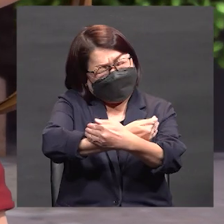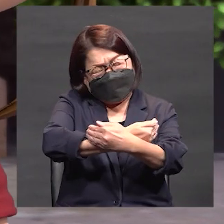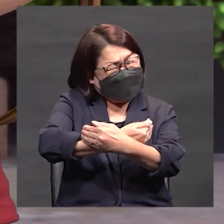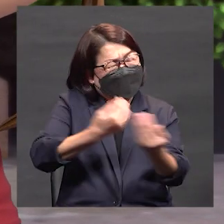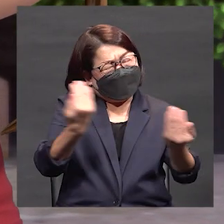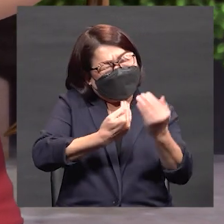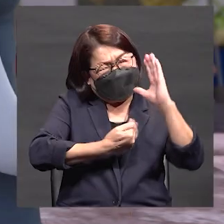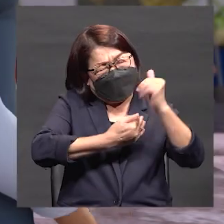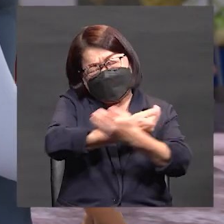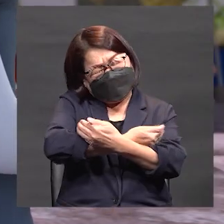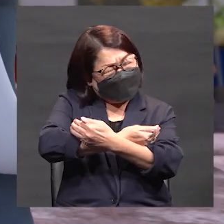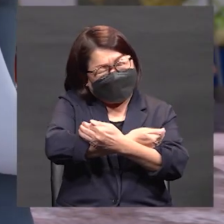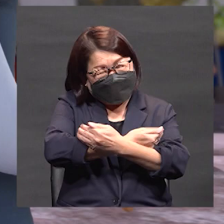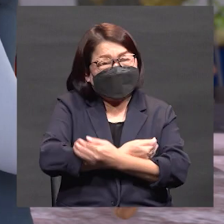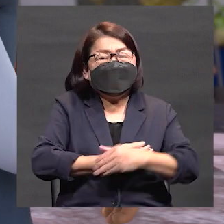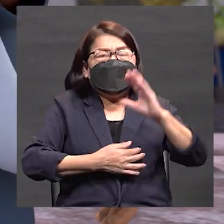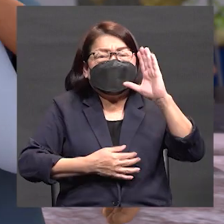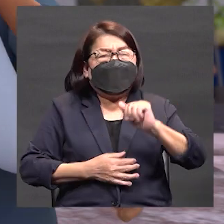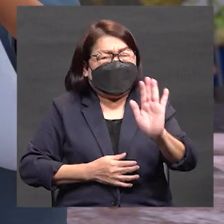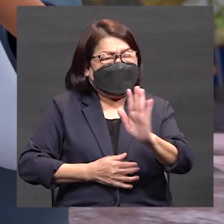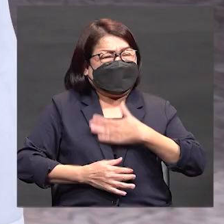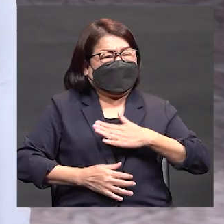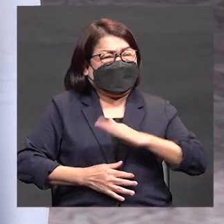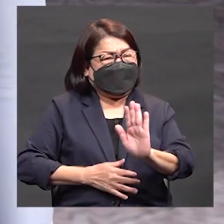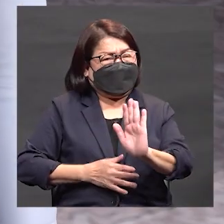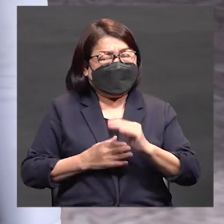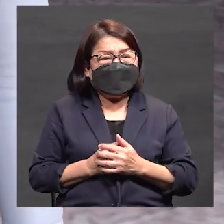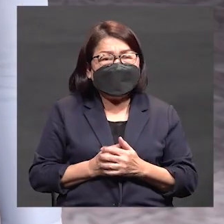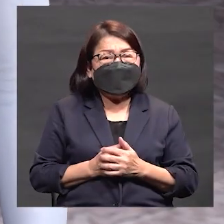ไอ้ลูกหมาของพ่อ พ่อครับเดี๋ยวครับ